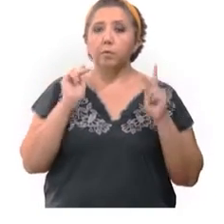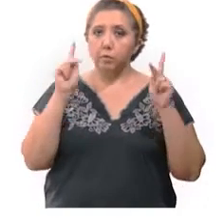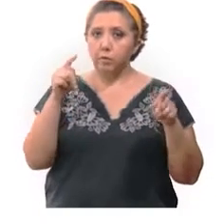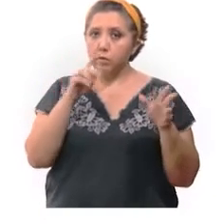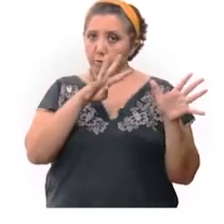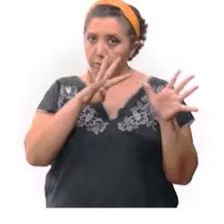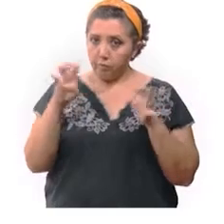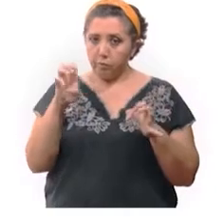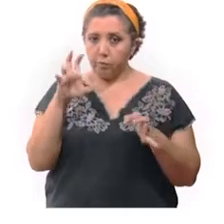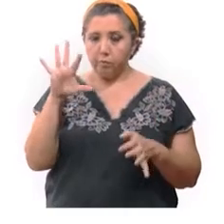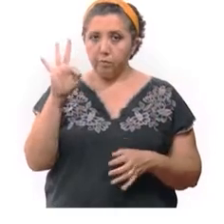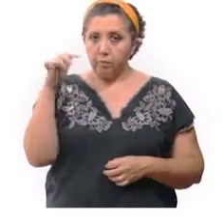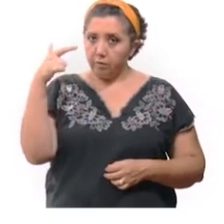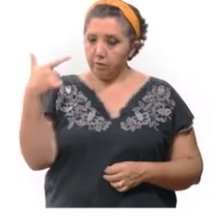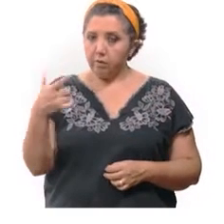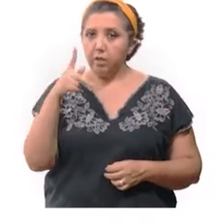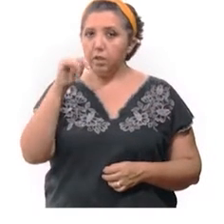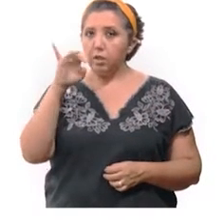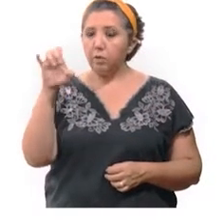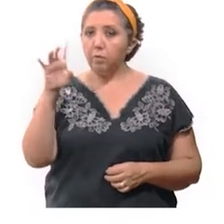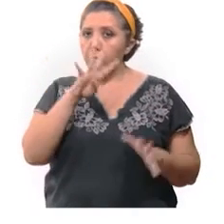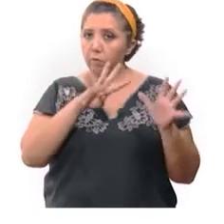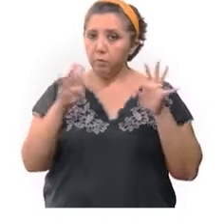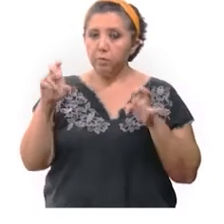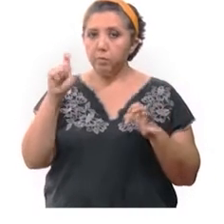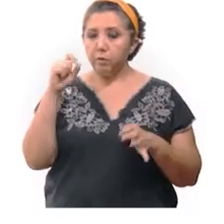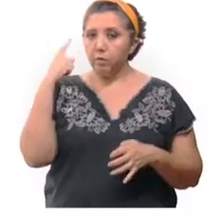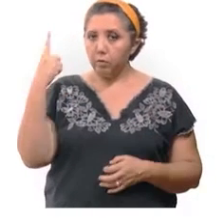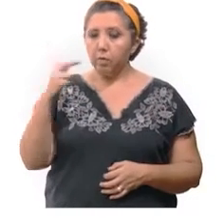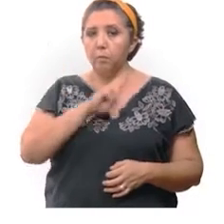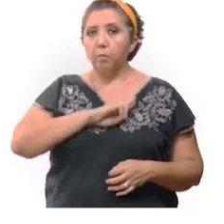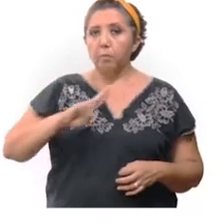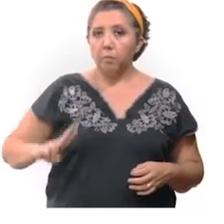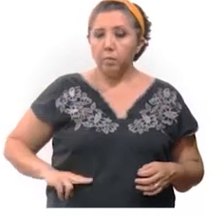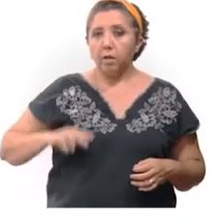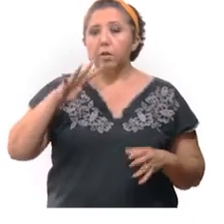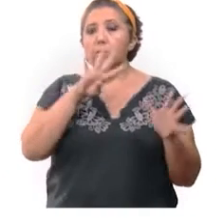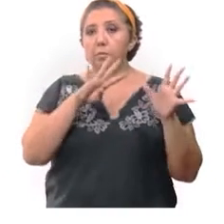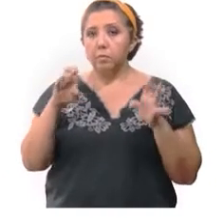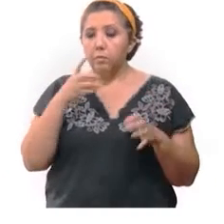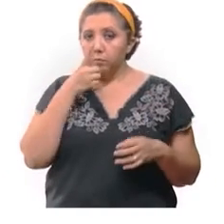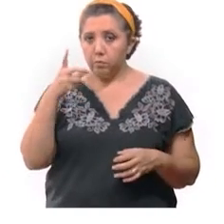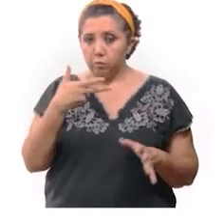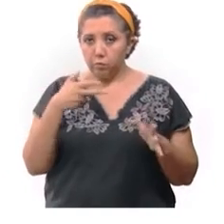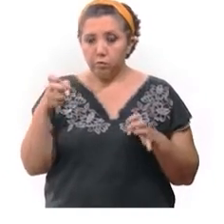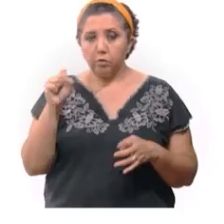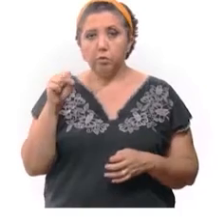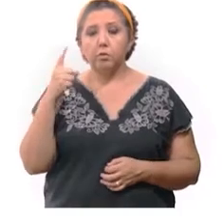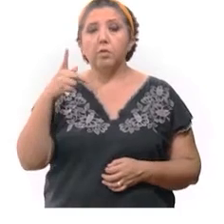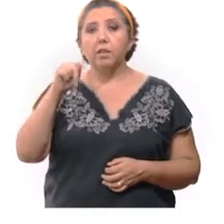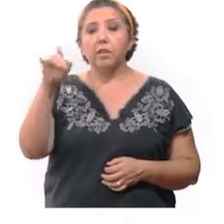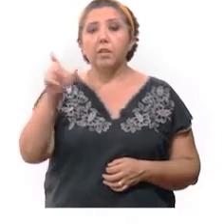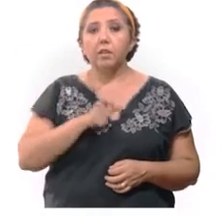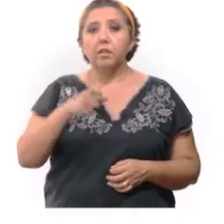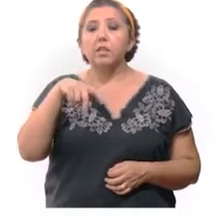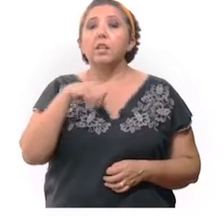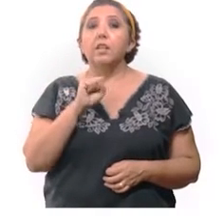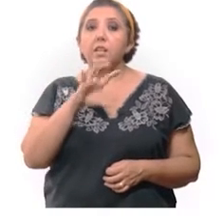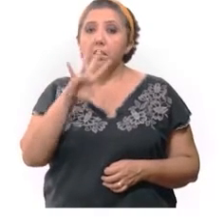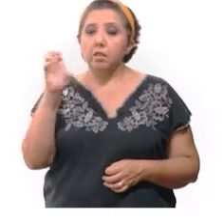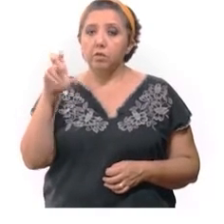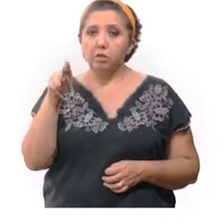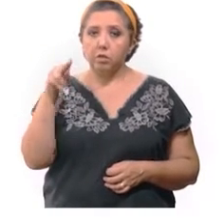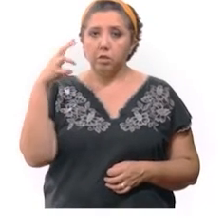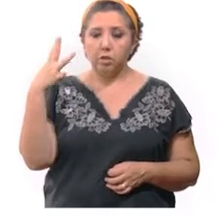ichilukajil jokle kuchilutur hachia mako, so guzikpa halutsayetio lekohanetius o katorsek innova letihelova, juan pablo segundo 55